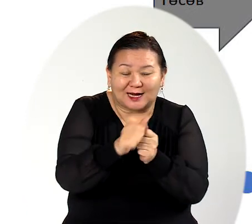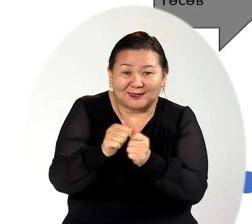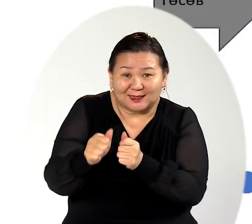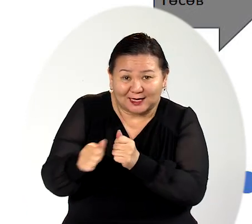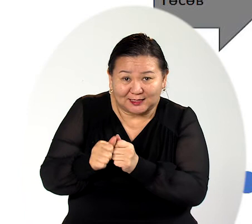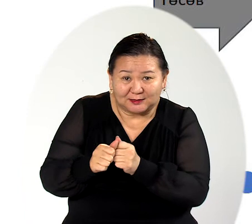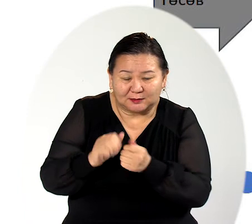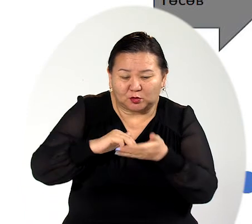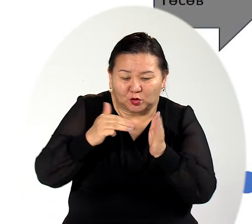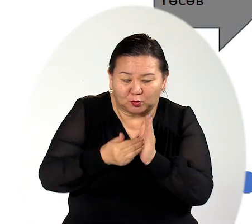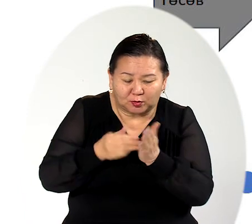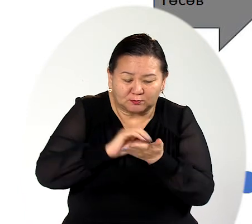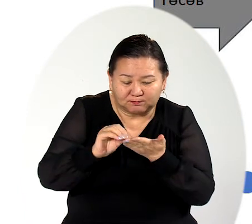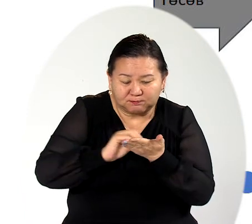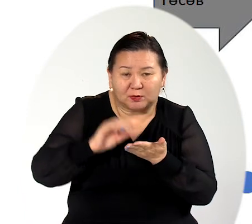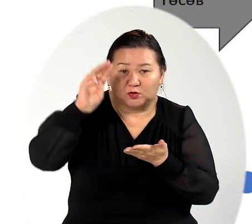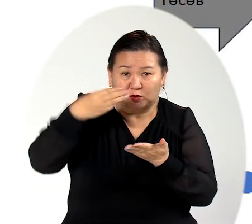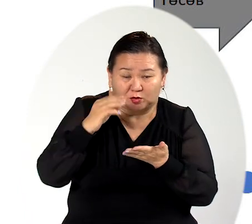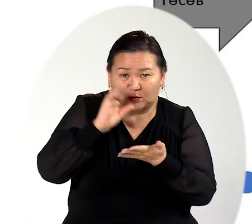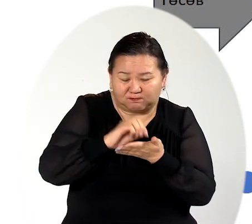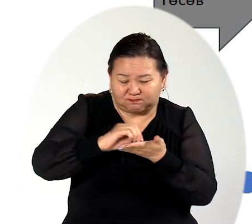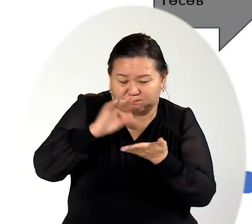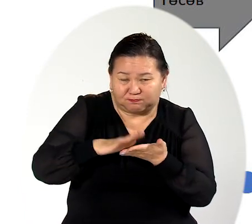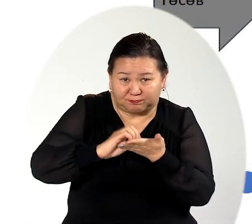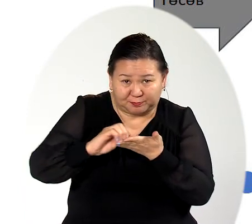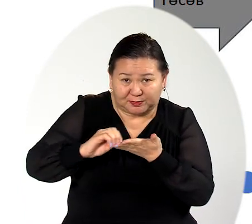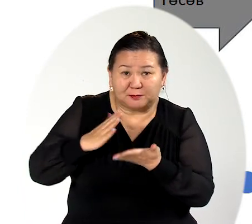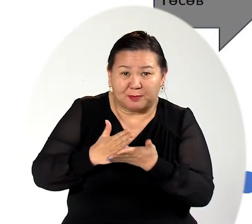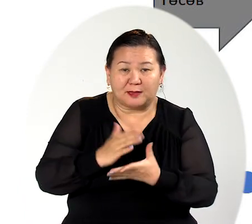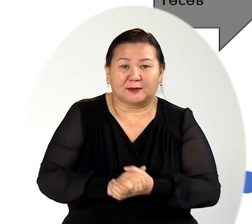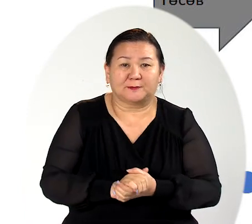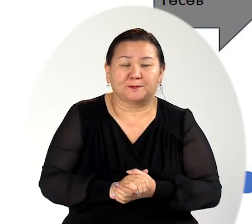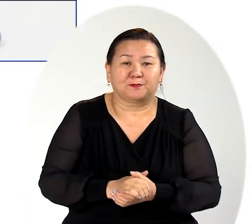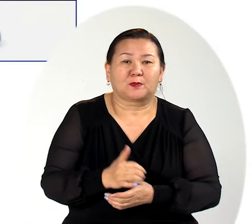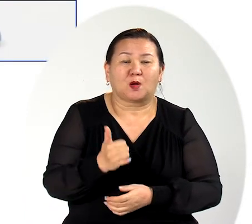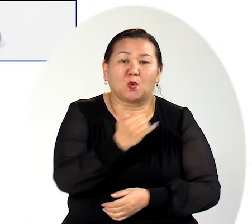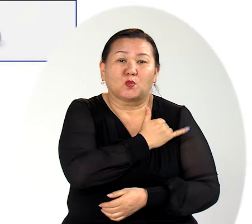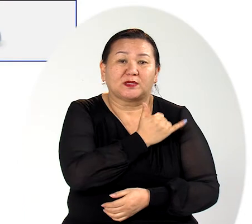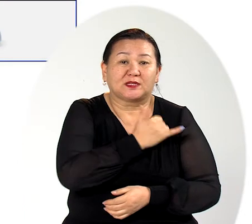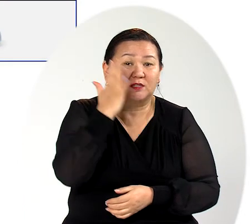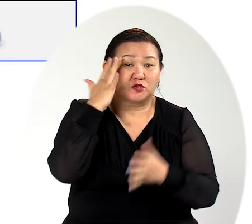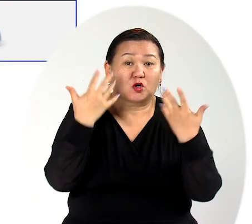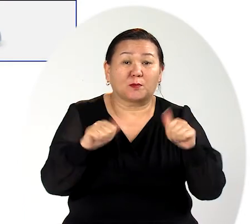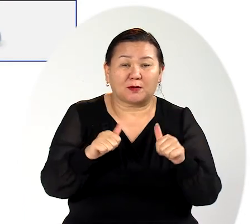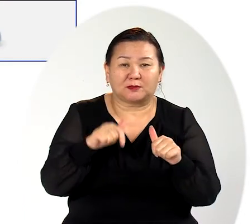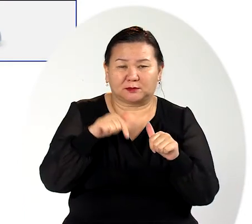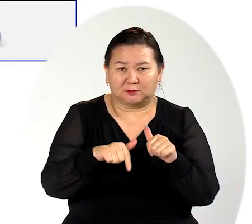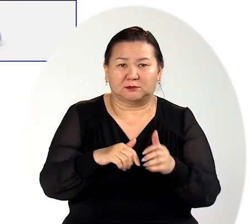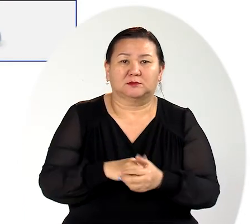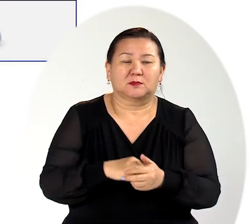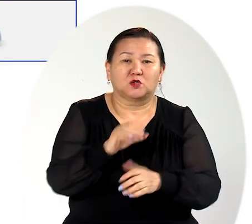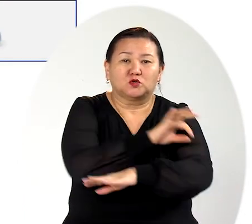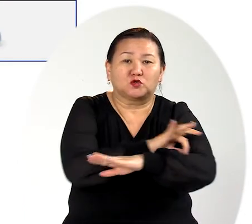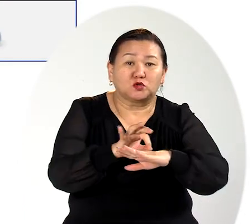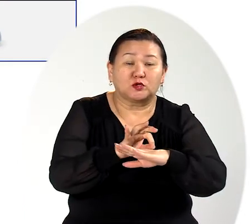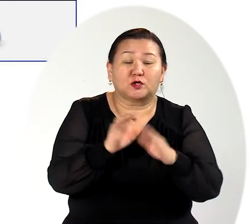гэдгийг маркетингийн төлөвлөгөн дээр тодорхой тусгаж өгсөн байдаг. За удирдлага зохион байгуулалтын төлөвлөгөө гэж байна. Үүнд бол